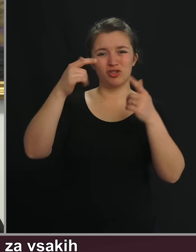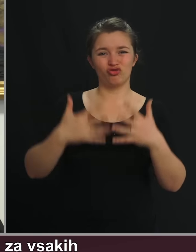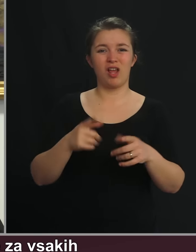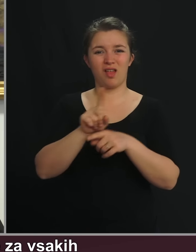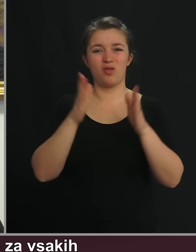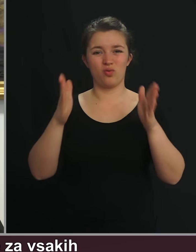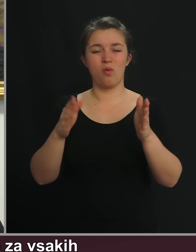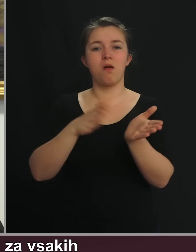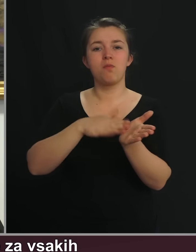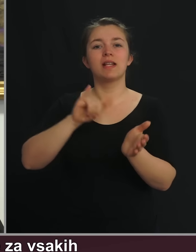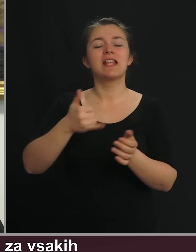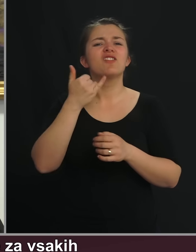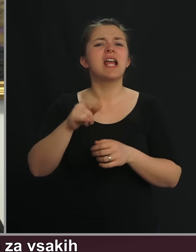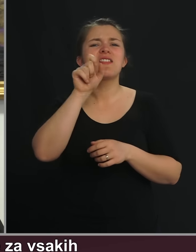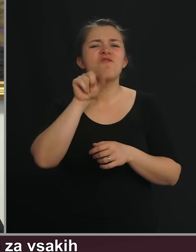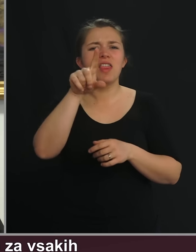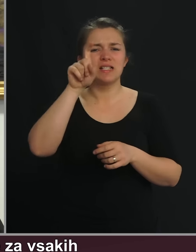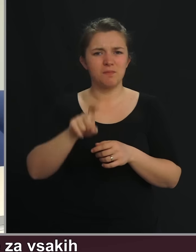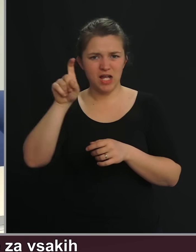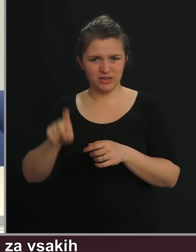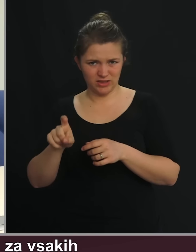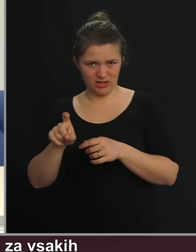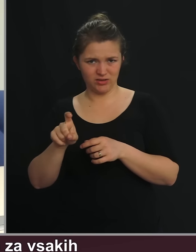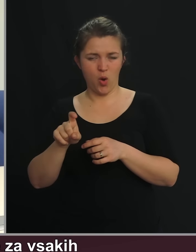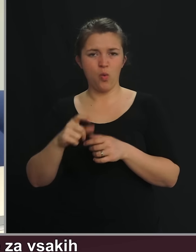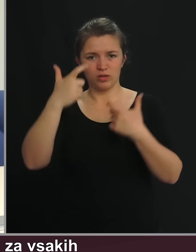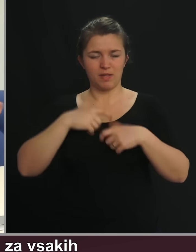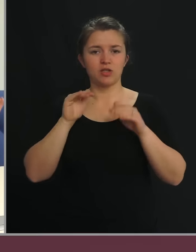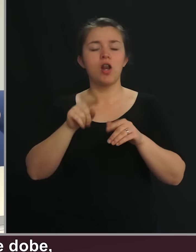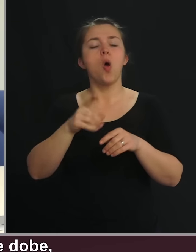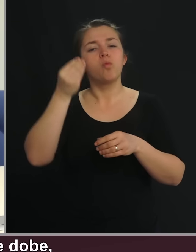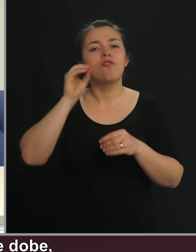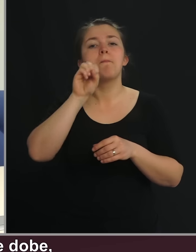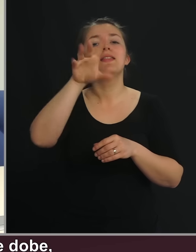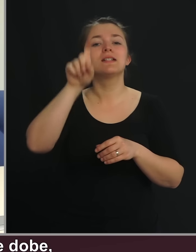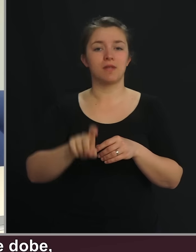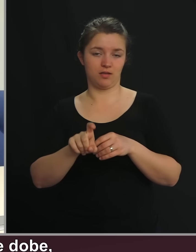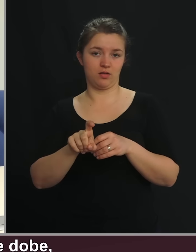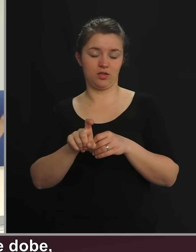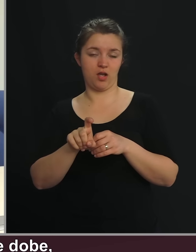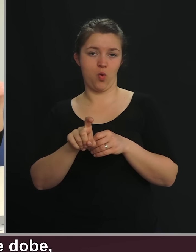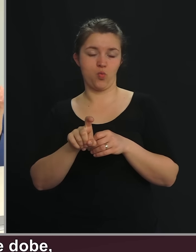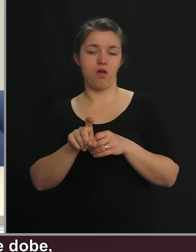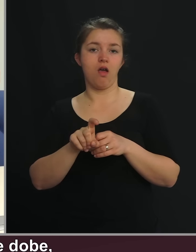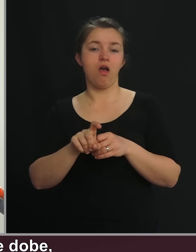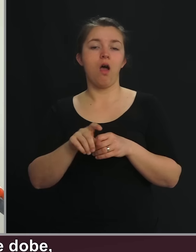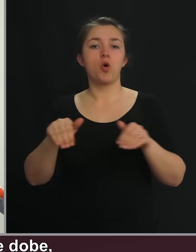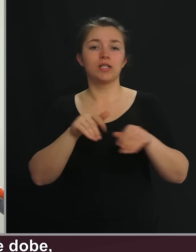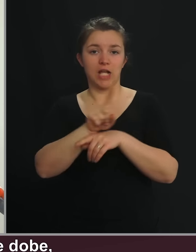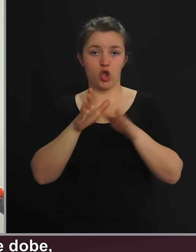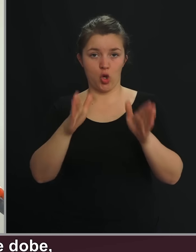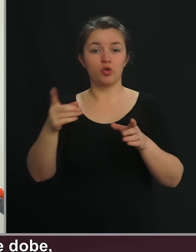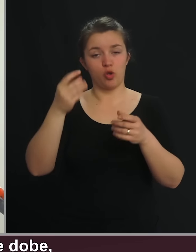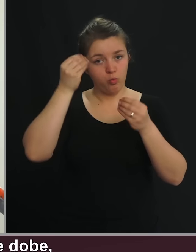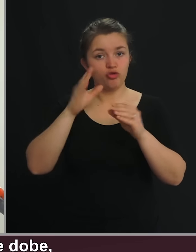Prišteta doba pomeni, da se za vsakih 12 mesecev osebnega zavarovanja upošteva 15 mesecev pokojninske dobe, ki